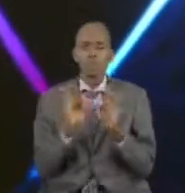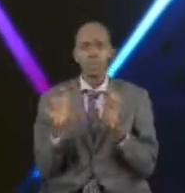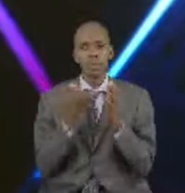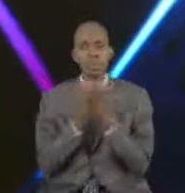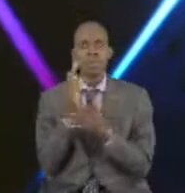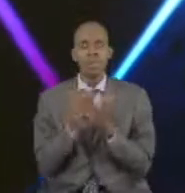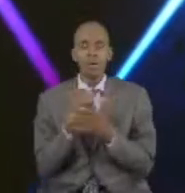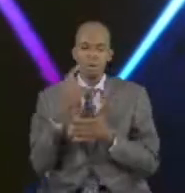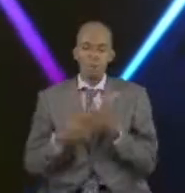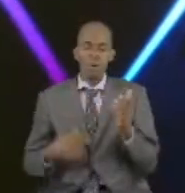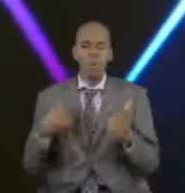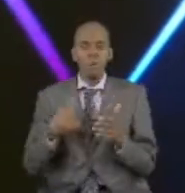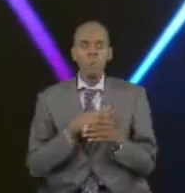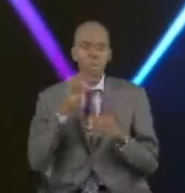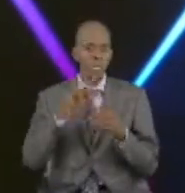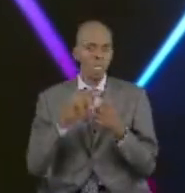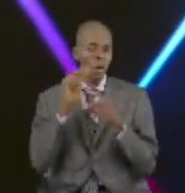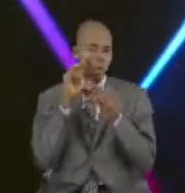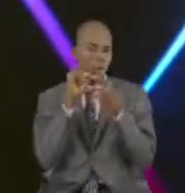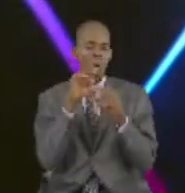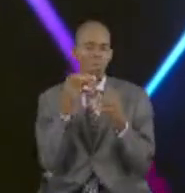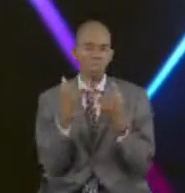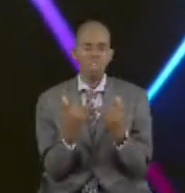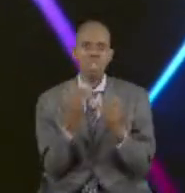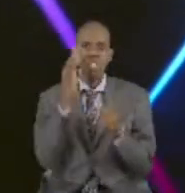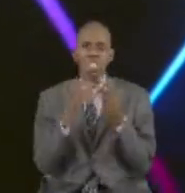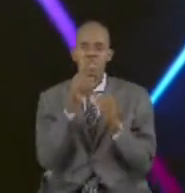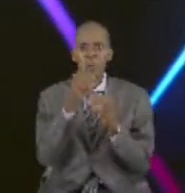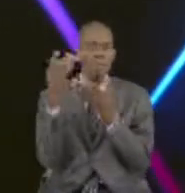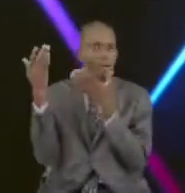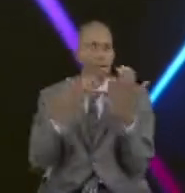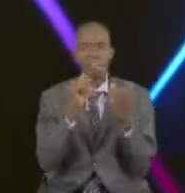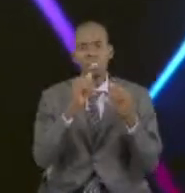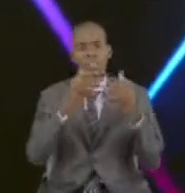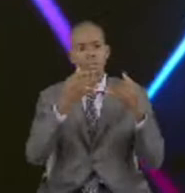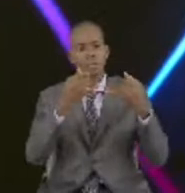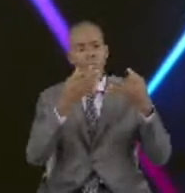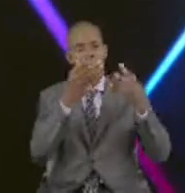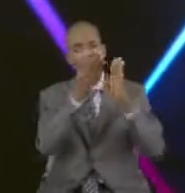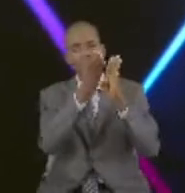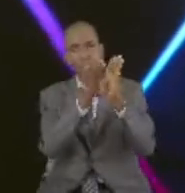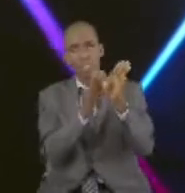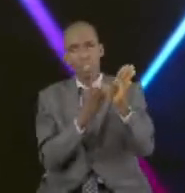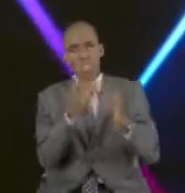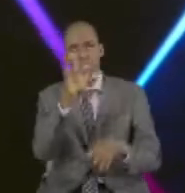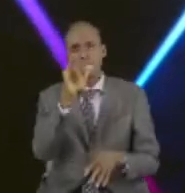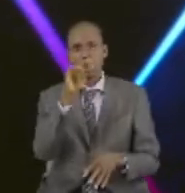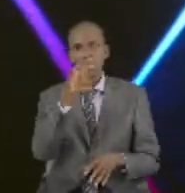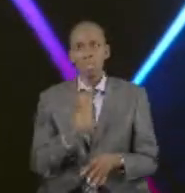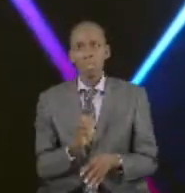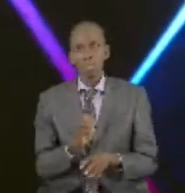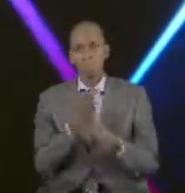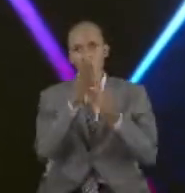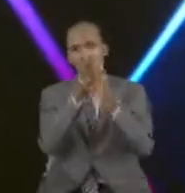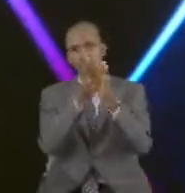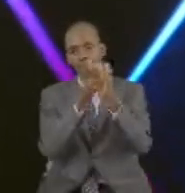je dois faire demander connaître ce que nous devons faire maintenant si vous tracez une ligne et que vous mesurez 7 lire que